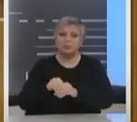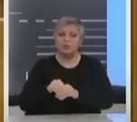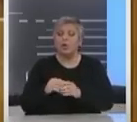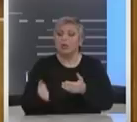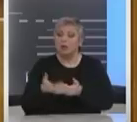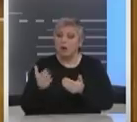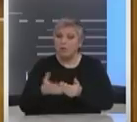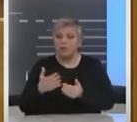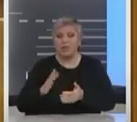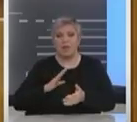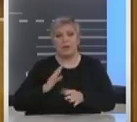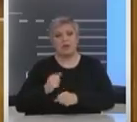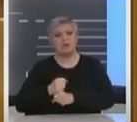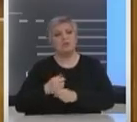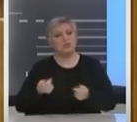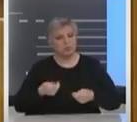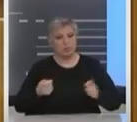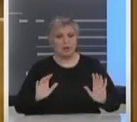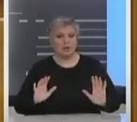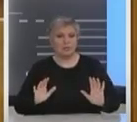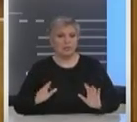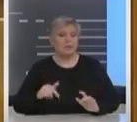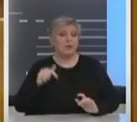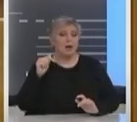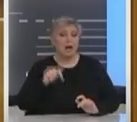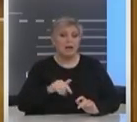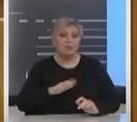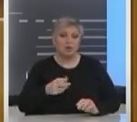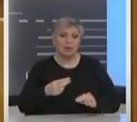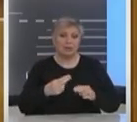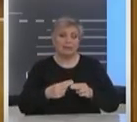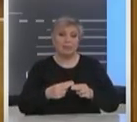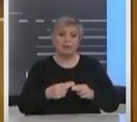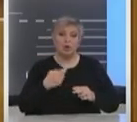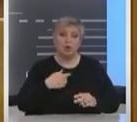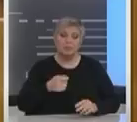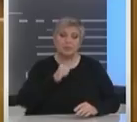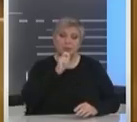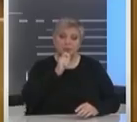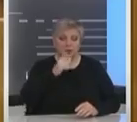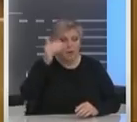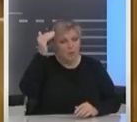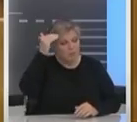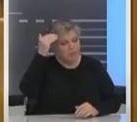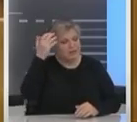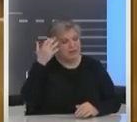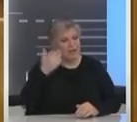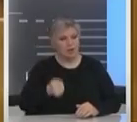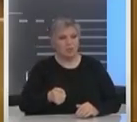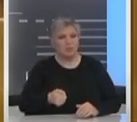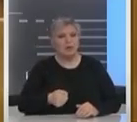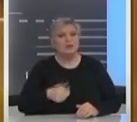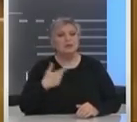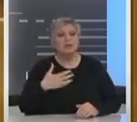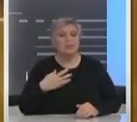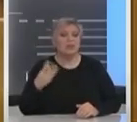της εργασίας, αυτό είναι που συνδέει το νήμα που διατρέχει την πολιτική μας και που συνδέει και την νομοθετική κατάργηση, επειδή άκουγα και τους